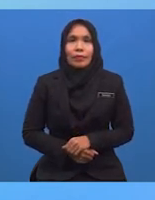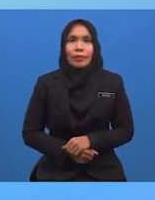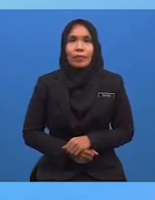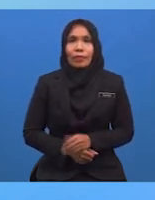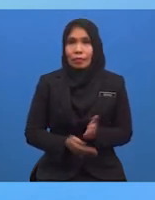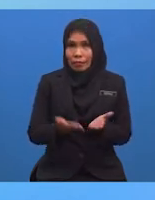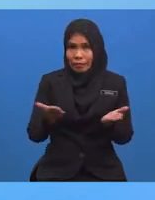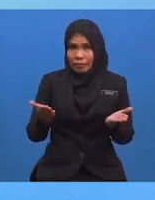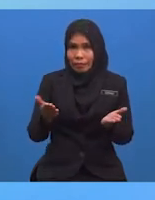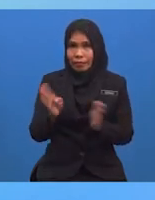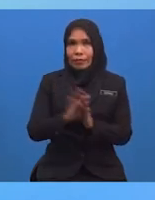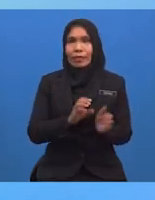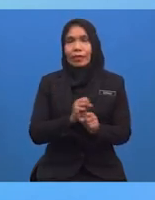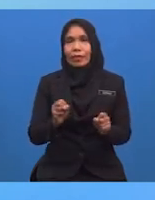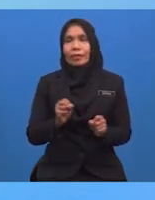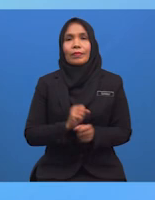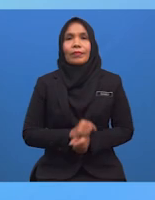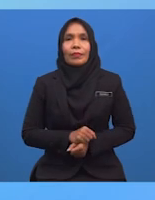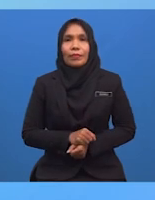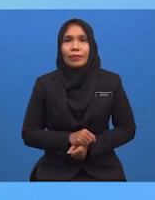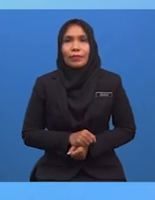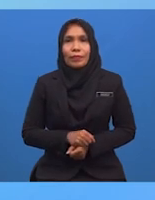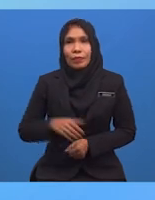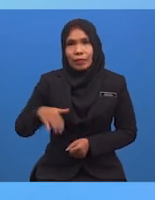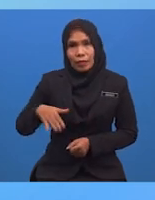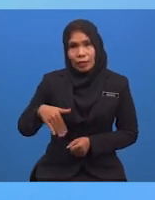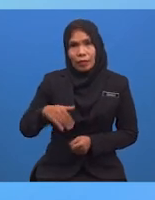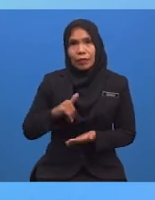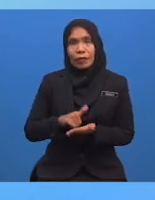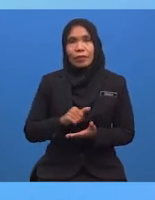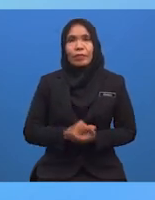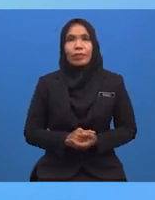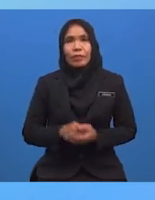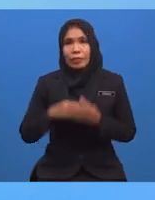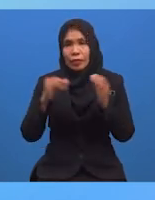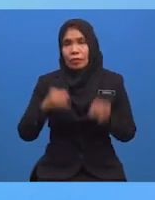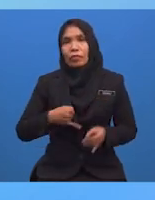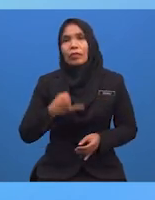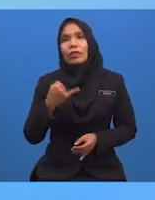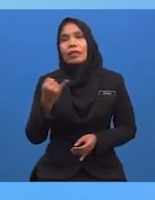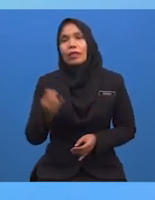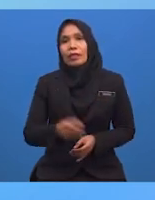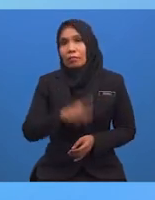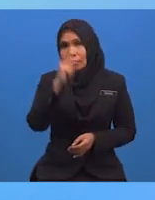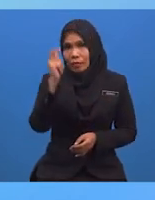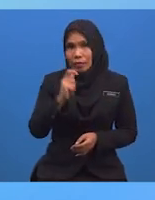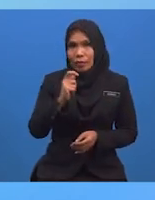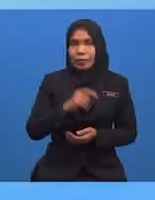Anda sudah bersedia, para pelajar? Sebelum itu, cikgu ingin mengajukan beberapa